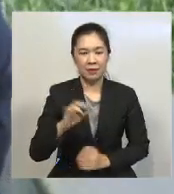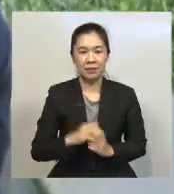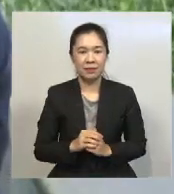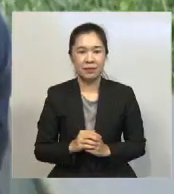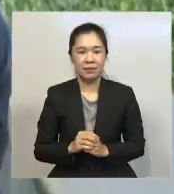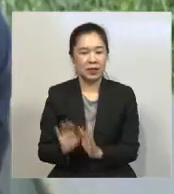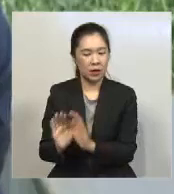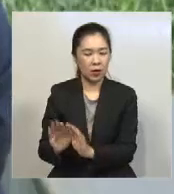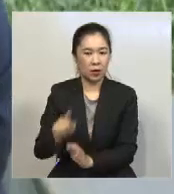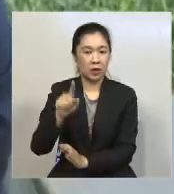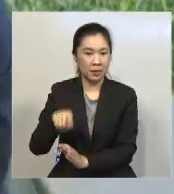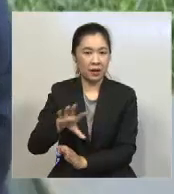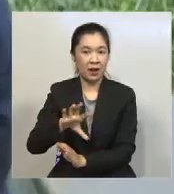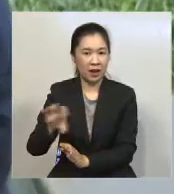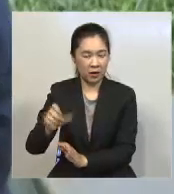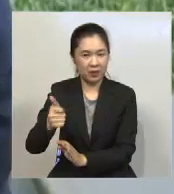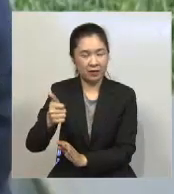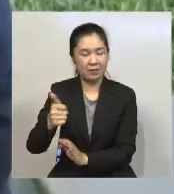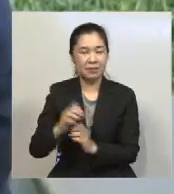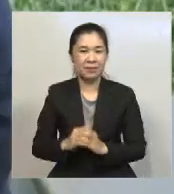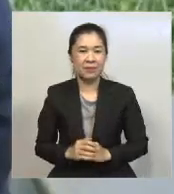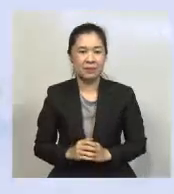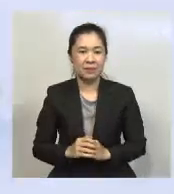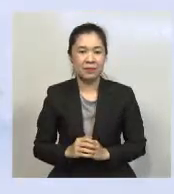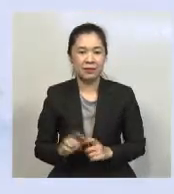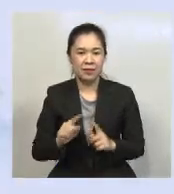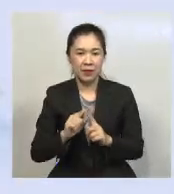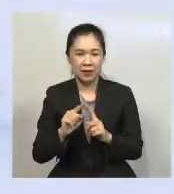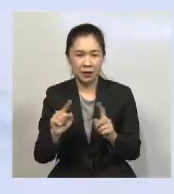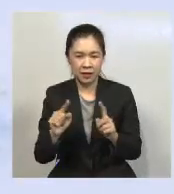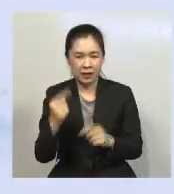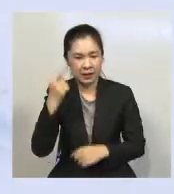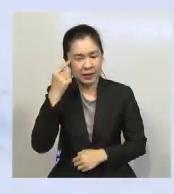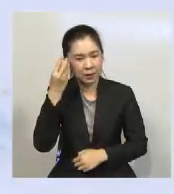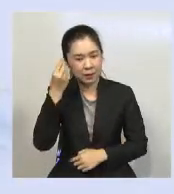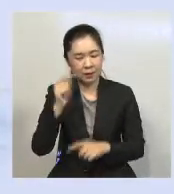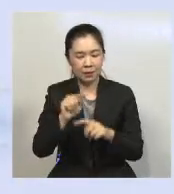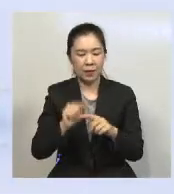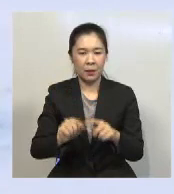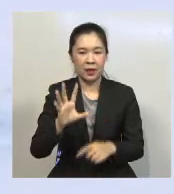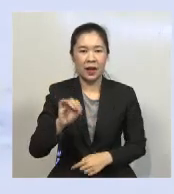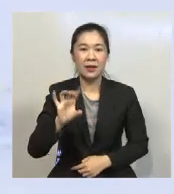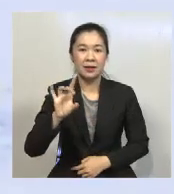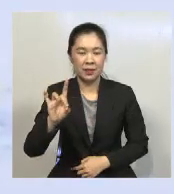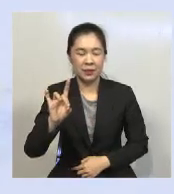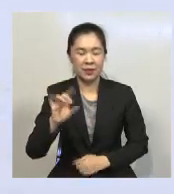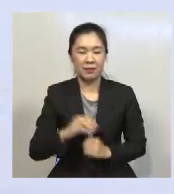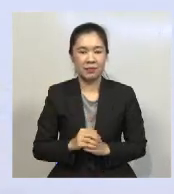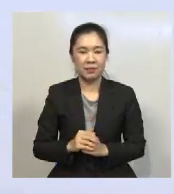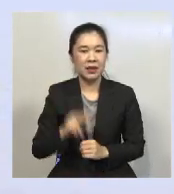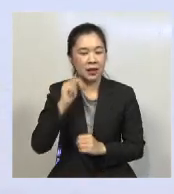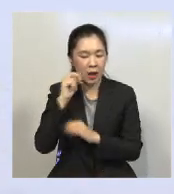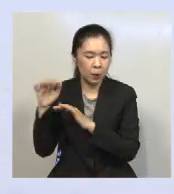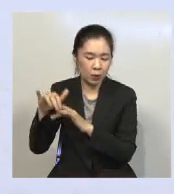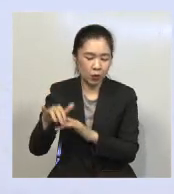ความจุลำน้ำนี่1,570ลูกบาศก์เมตรต่อวินาทีก็คิดเป็นประมาณ 58% ของความจุลำน้ำเท่านั้นเองซึ่งยังรับน้ำได้อีก